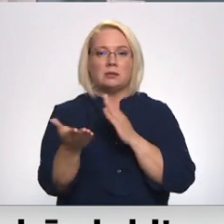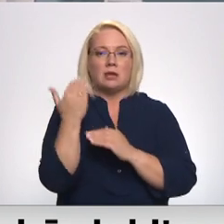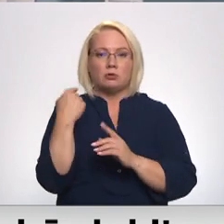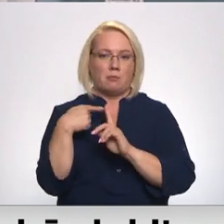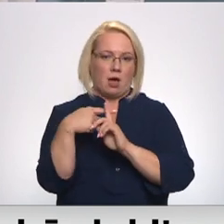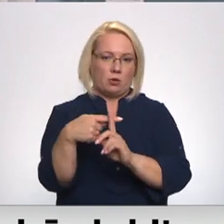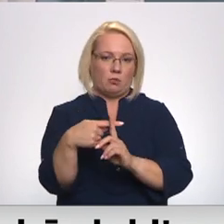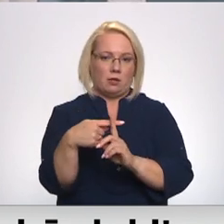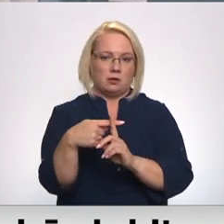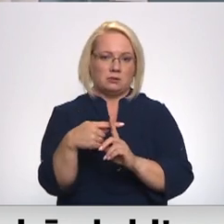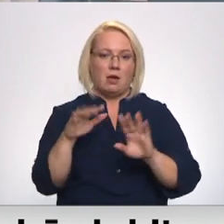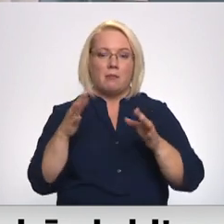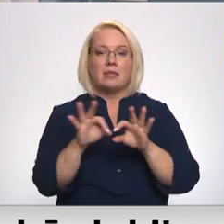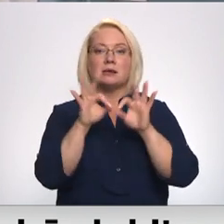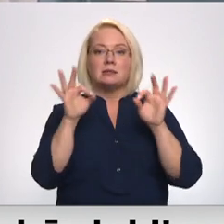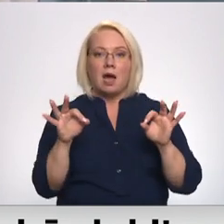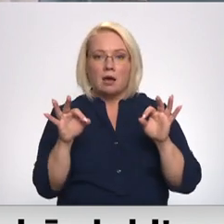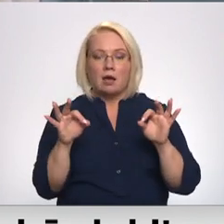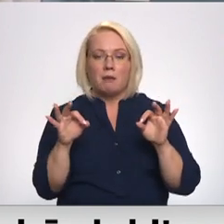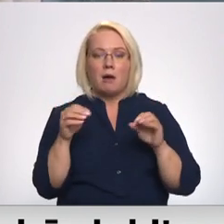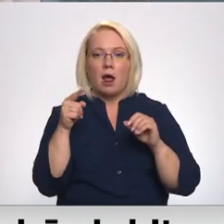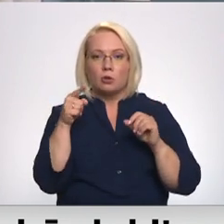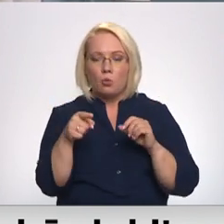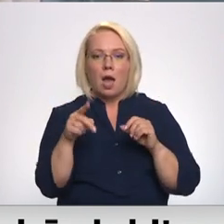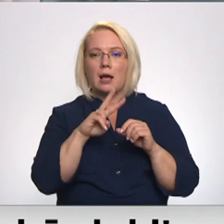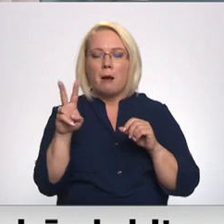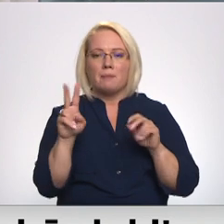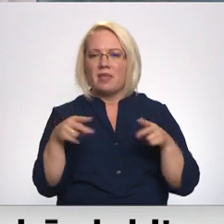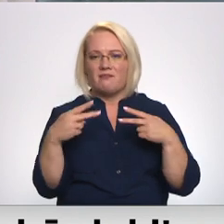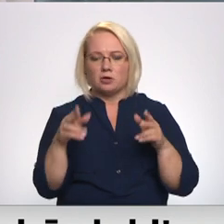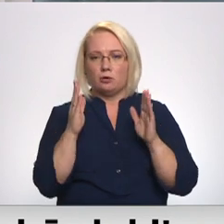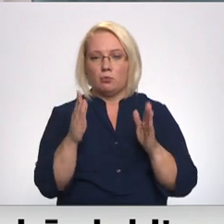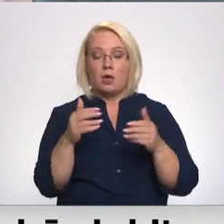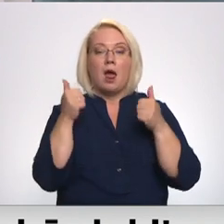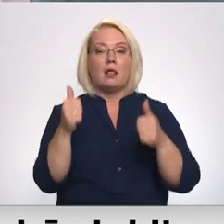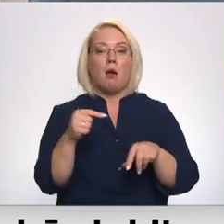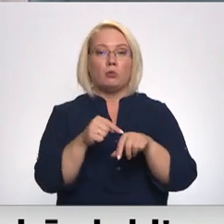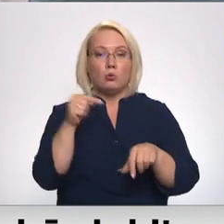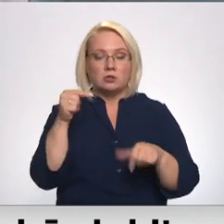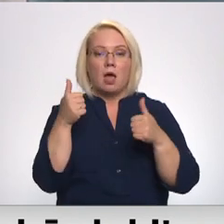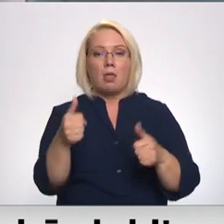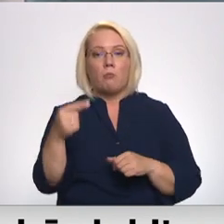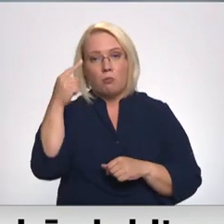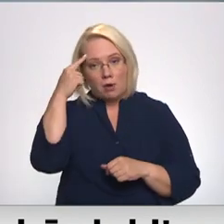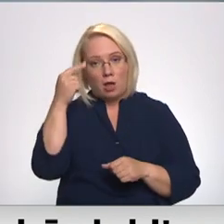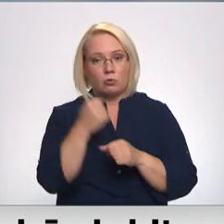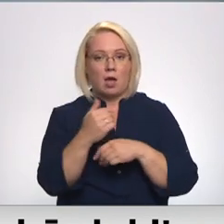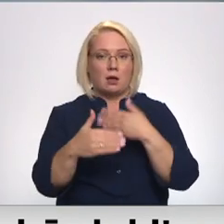Nu, principā, sākam ar to, ka nekam nevajadzētu būt. Mm-hmm. Mēs nākam ar labu noskaņojumu, ar labu prātu un daram savas